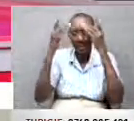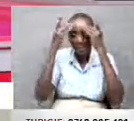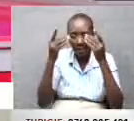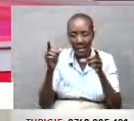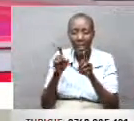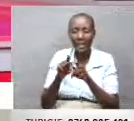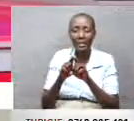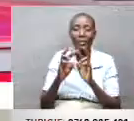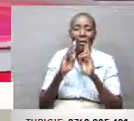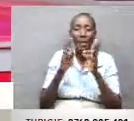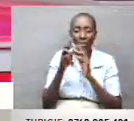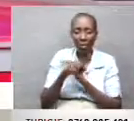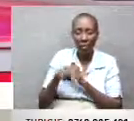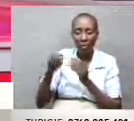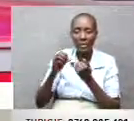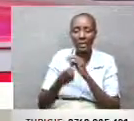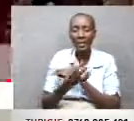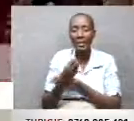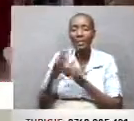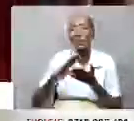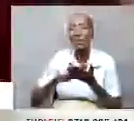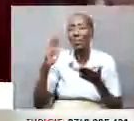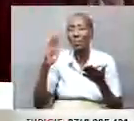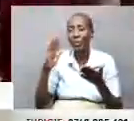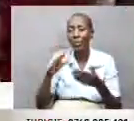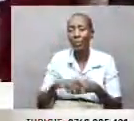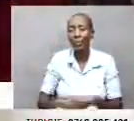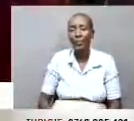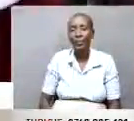Haji kutoka kaunti hiyo na taarifa hiyo kwa kina.